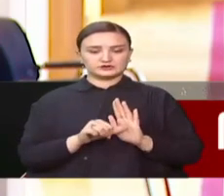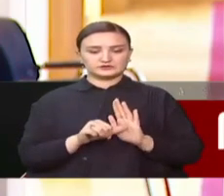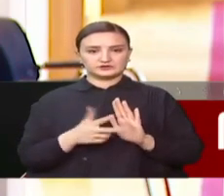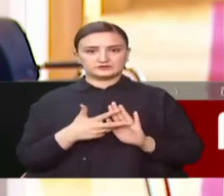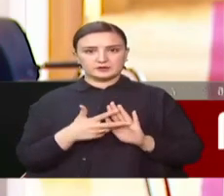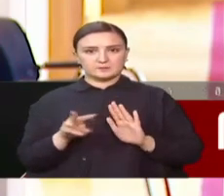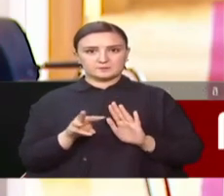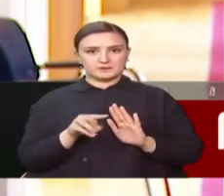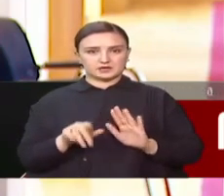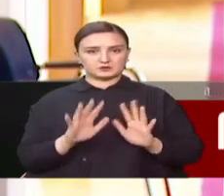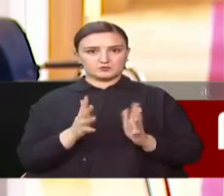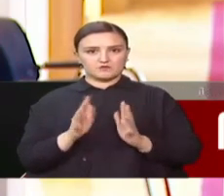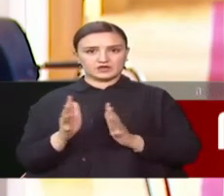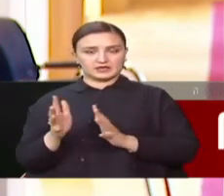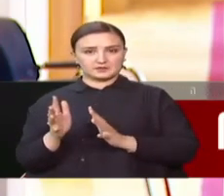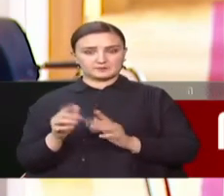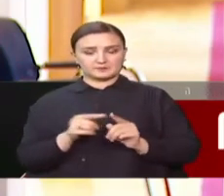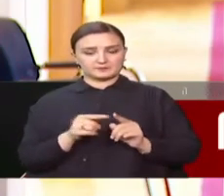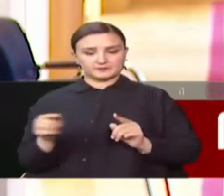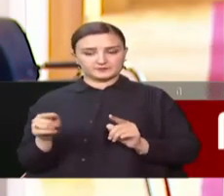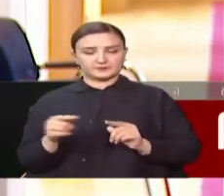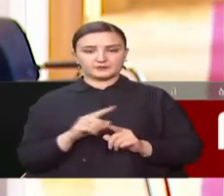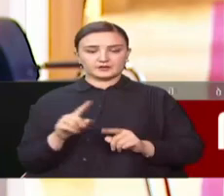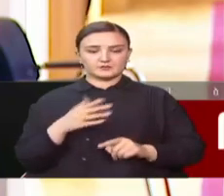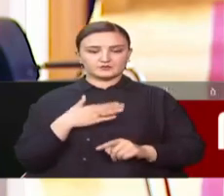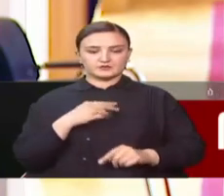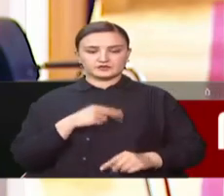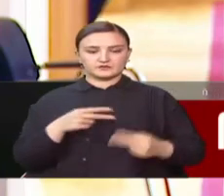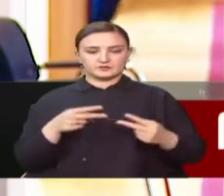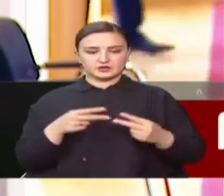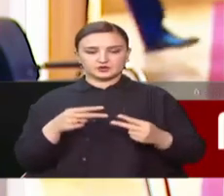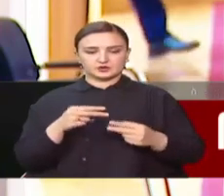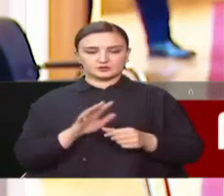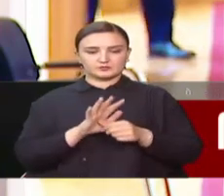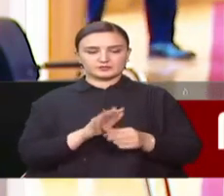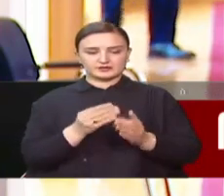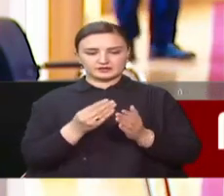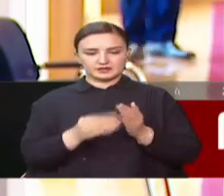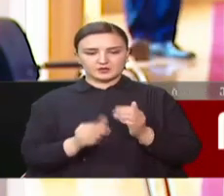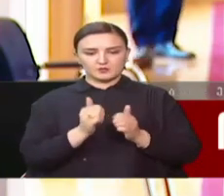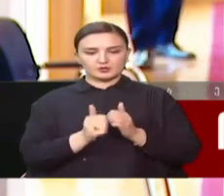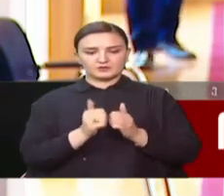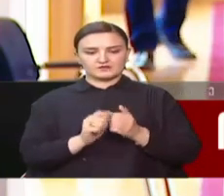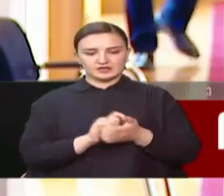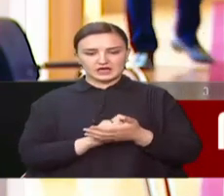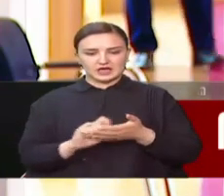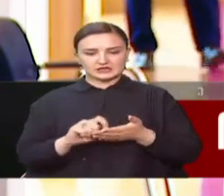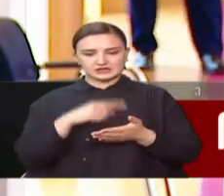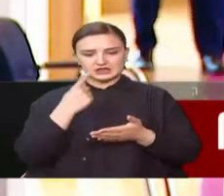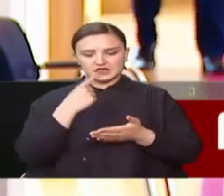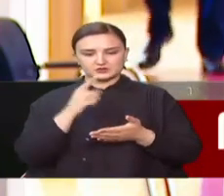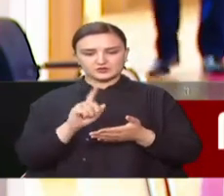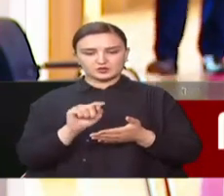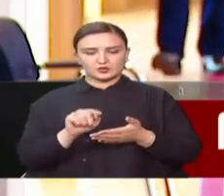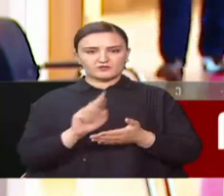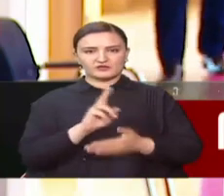7-8 მარტის მოვლენების მიმდინარეობისას, მაგრამ ჩვენი პარტნიორებზე თავდასხმა, მუდმივად იმისი ხაზგასმა, რომ